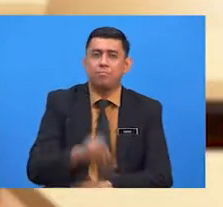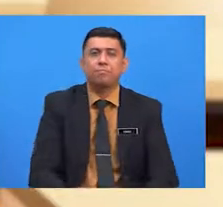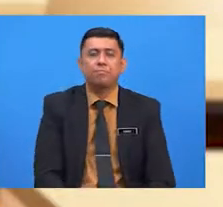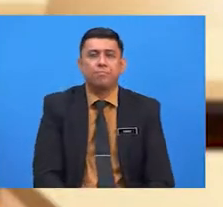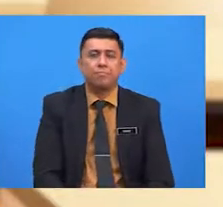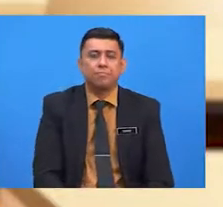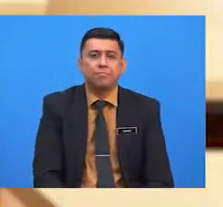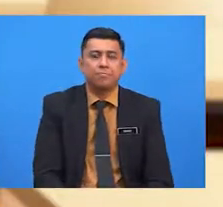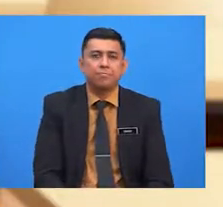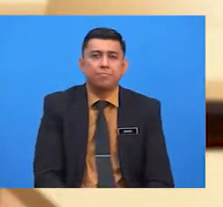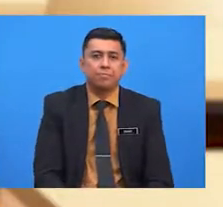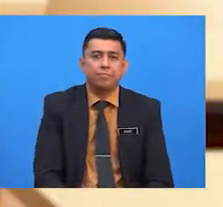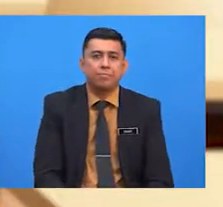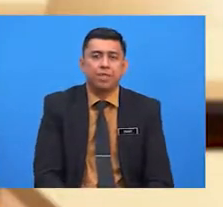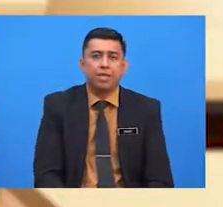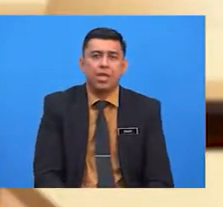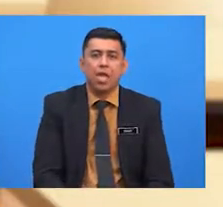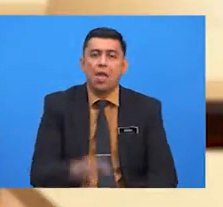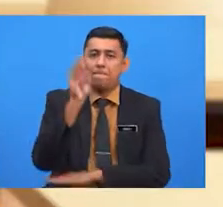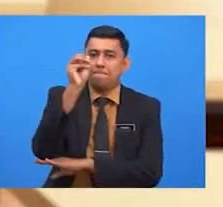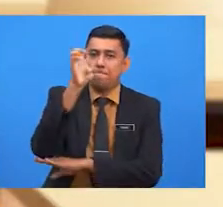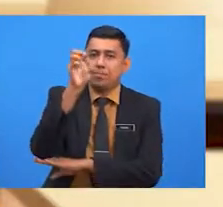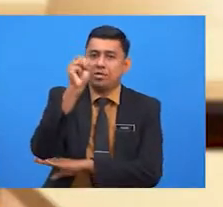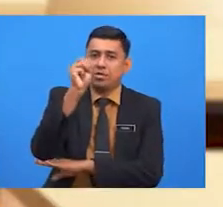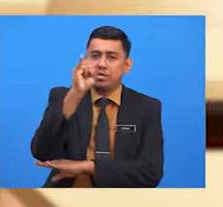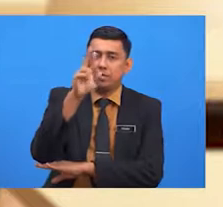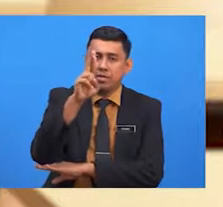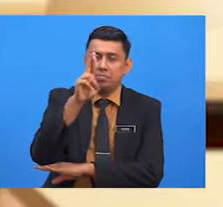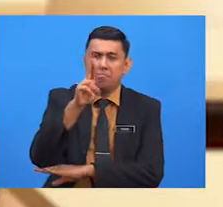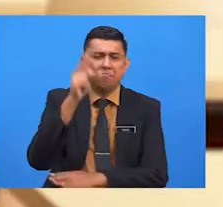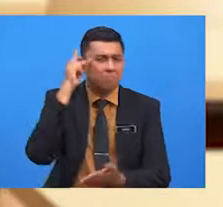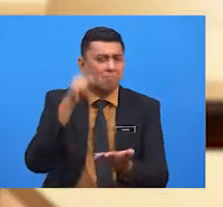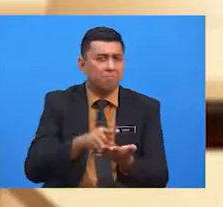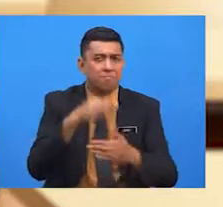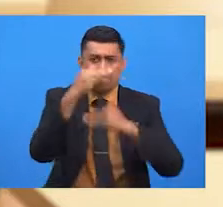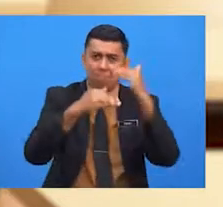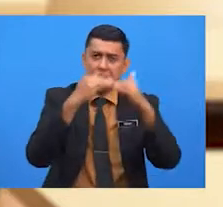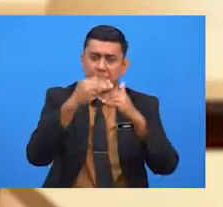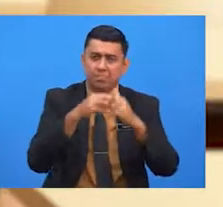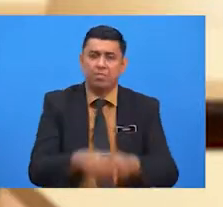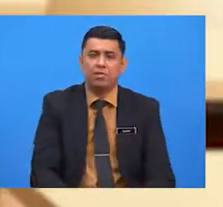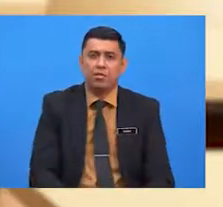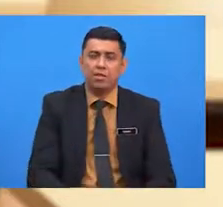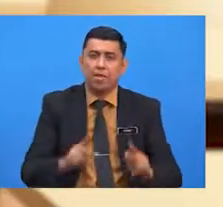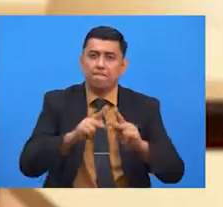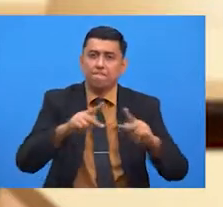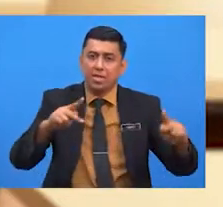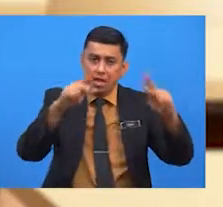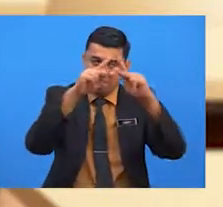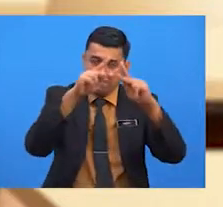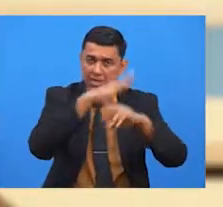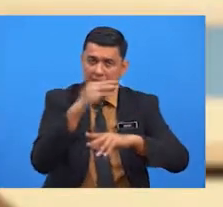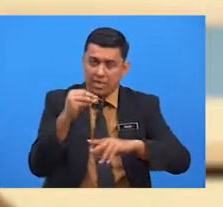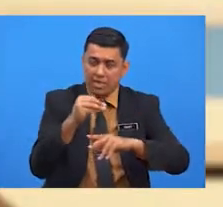sejati. Tamadun Mesir terkenal dengan pembinaan piramid dan sphinx.